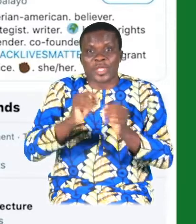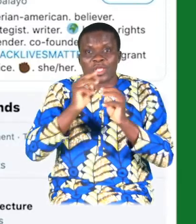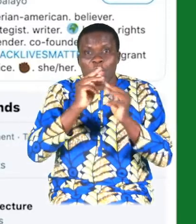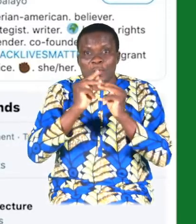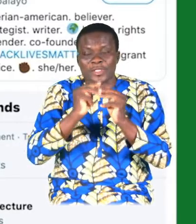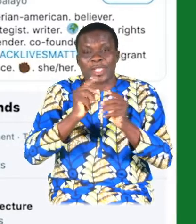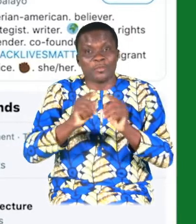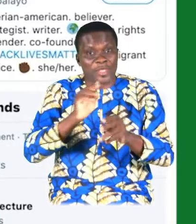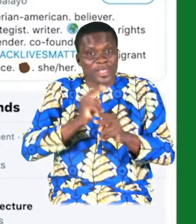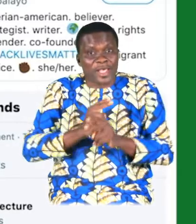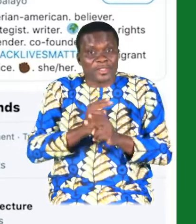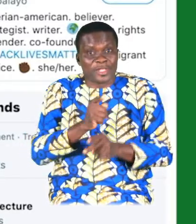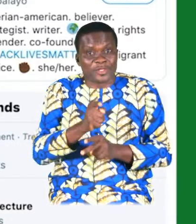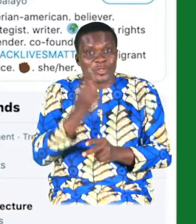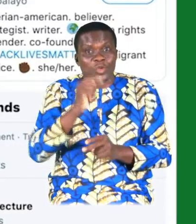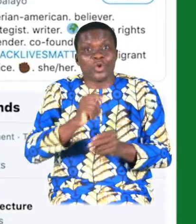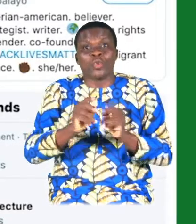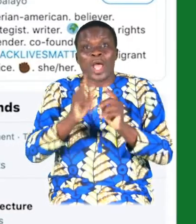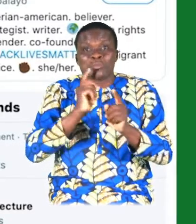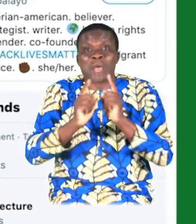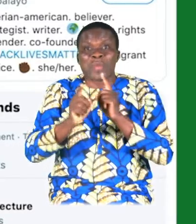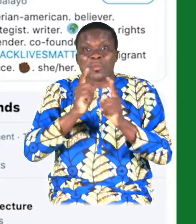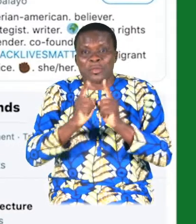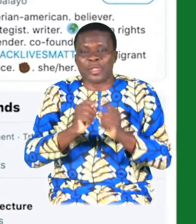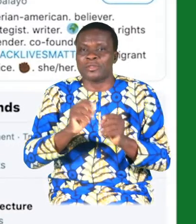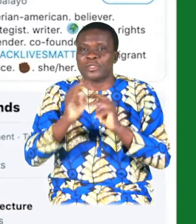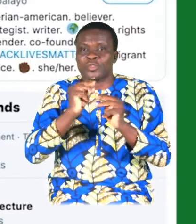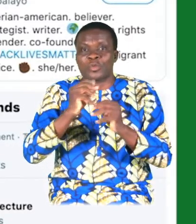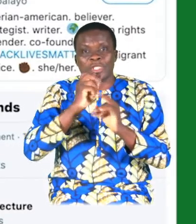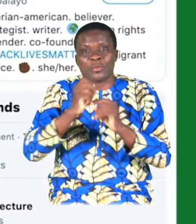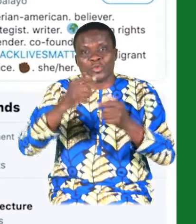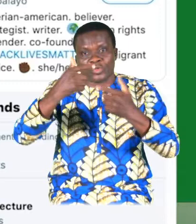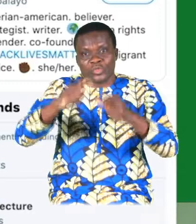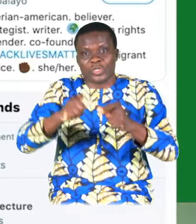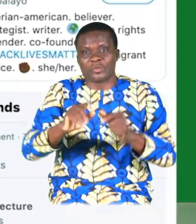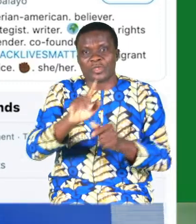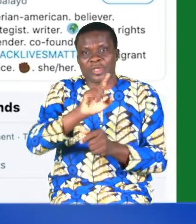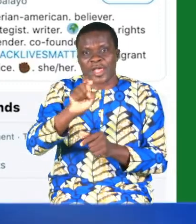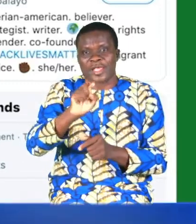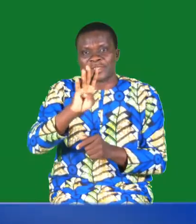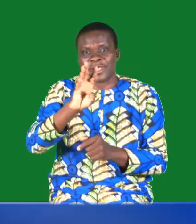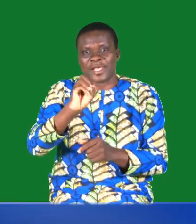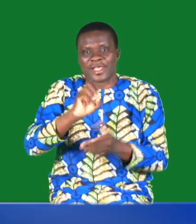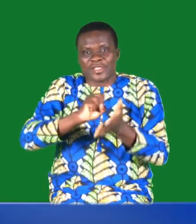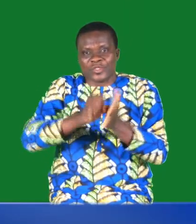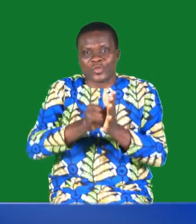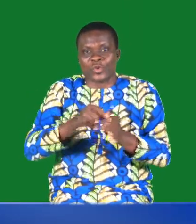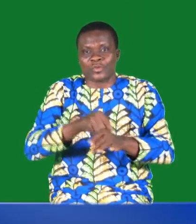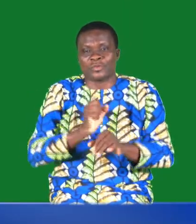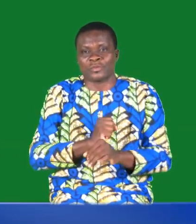Mais attention, pour les plus bavards, ces messages vocaux sont limités à 140 secondes.